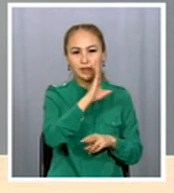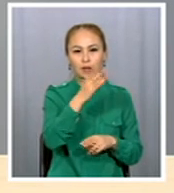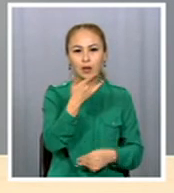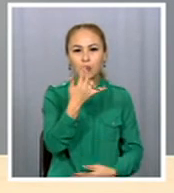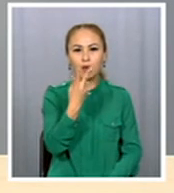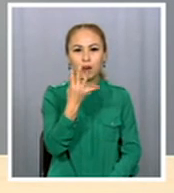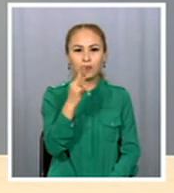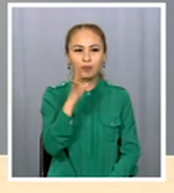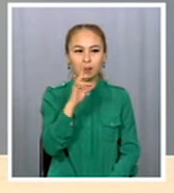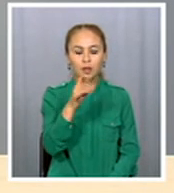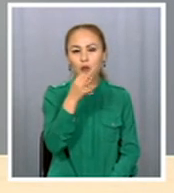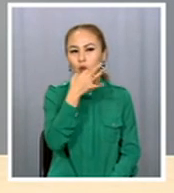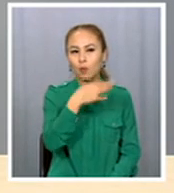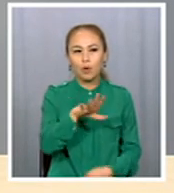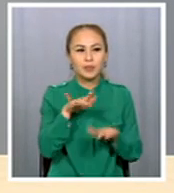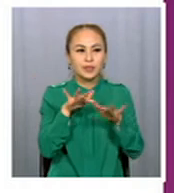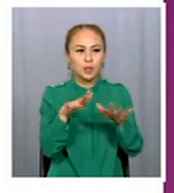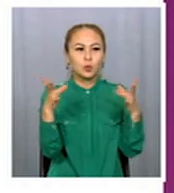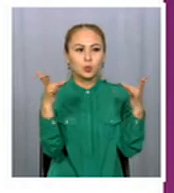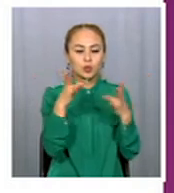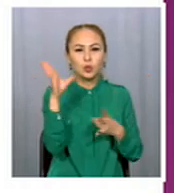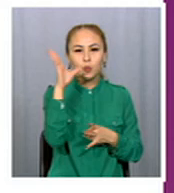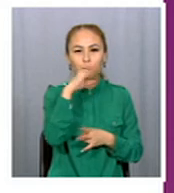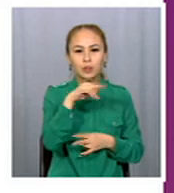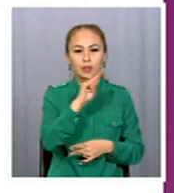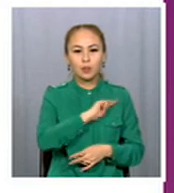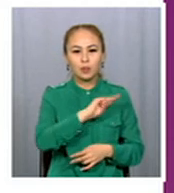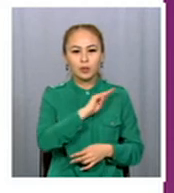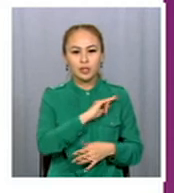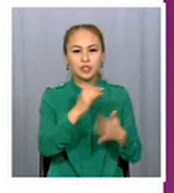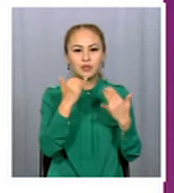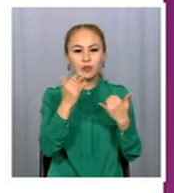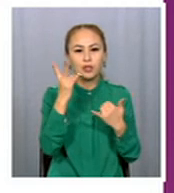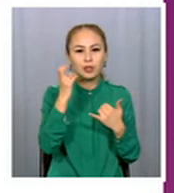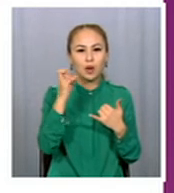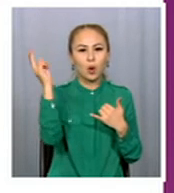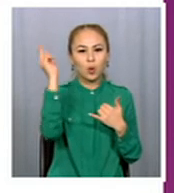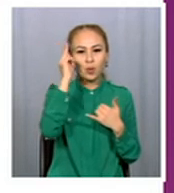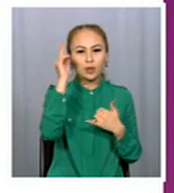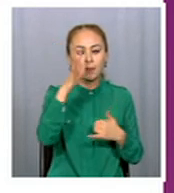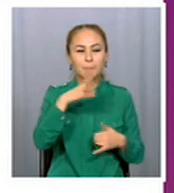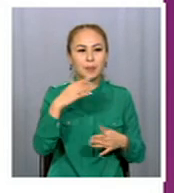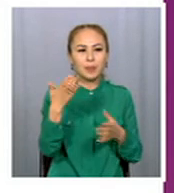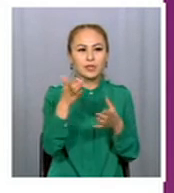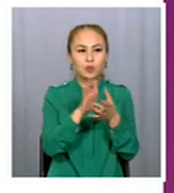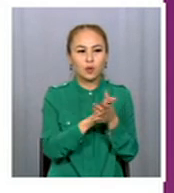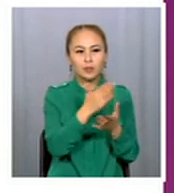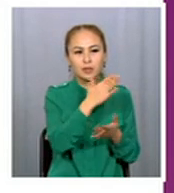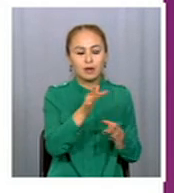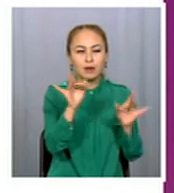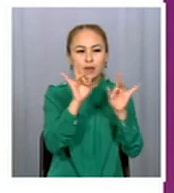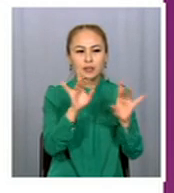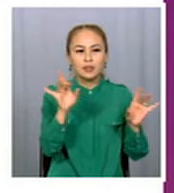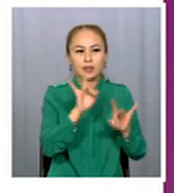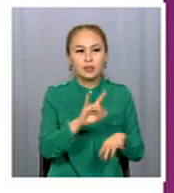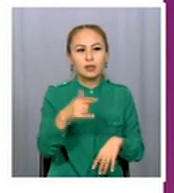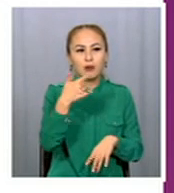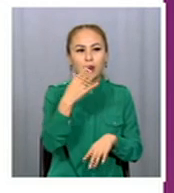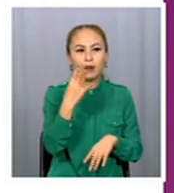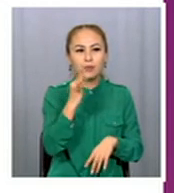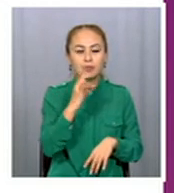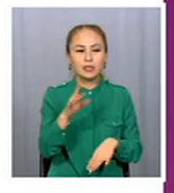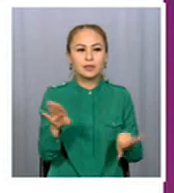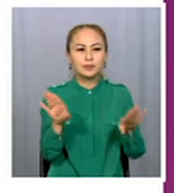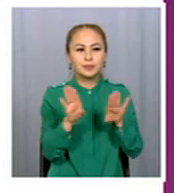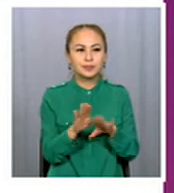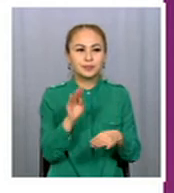«В любом деле нужно уметь работать». Сегодня на уроке вы познакомитесь с рассказом Виктора Голявкина «В любом